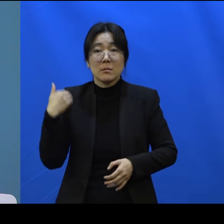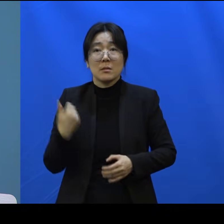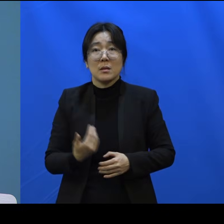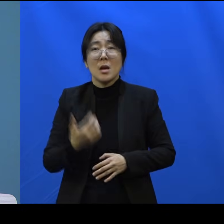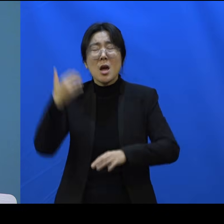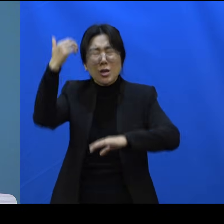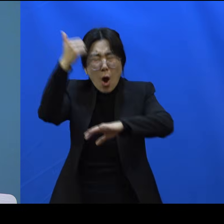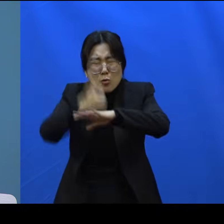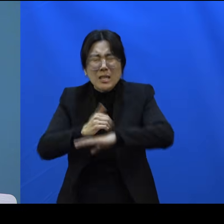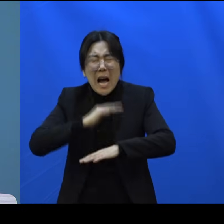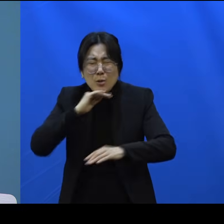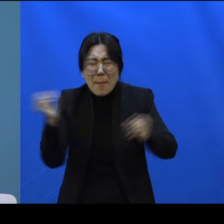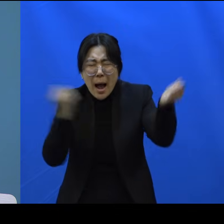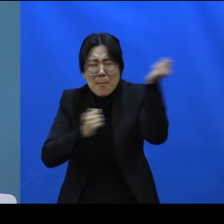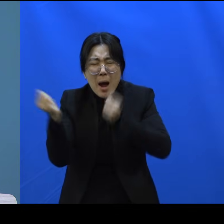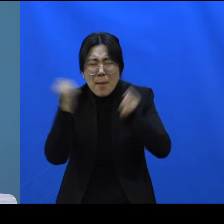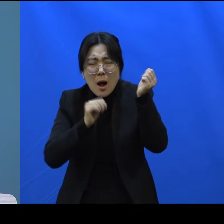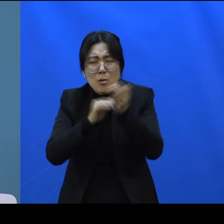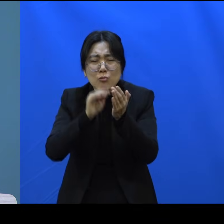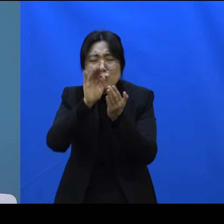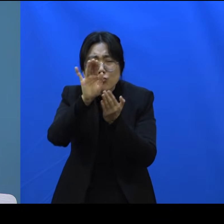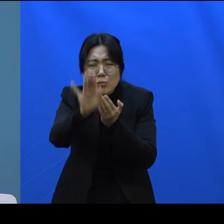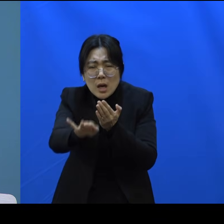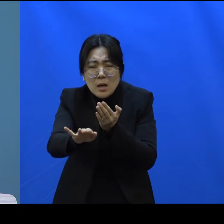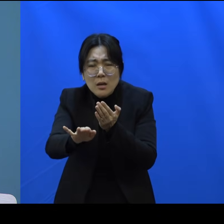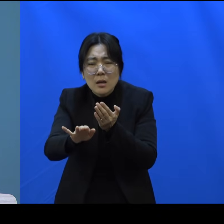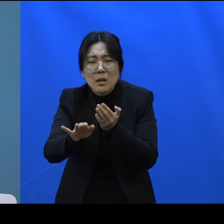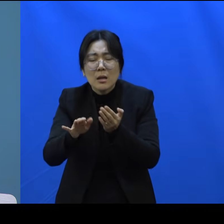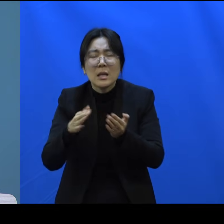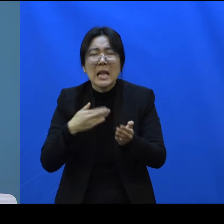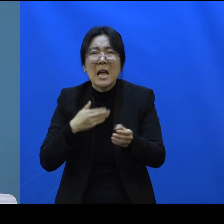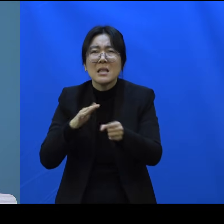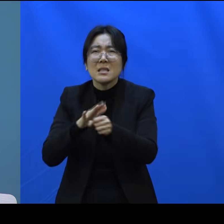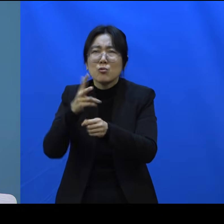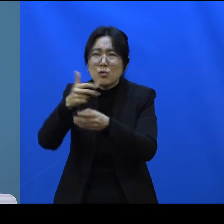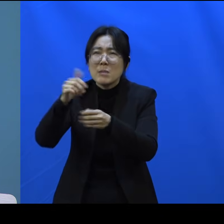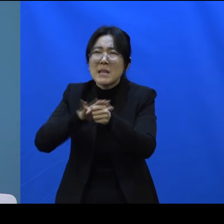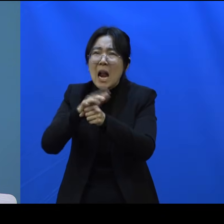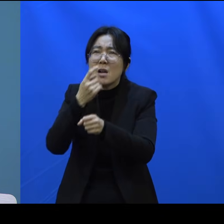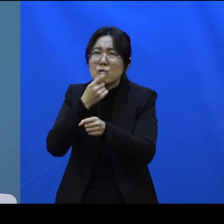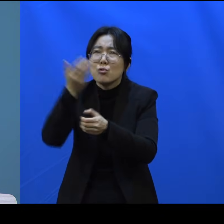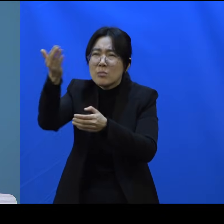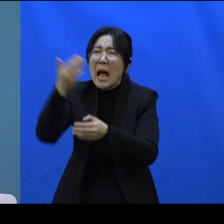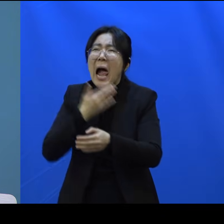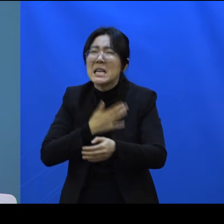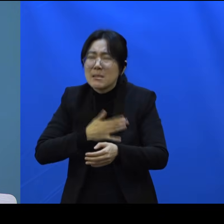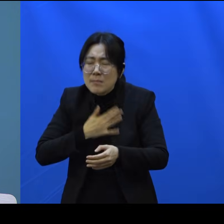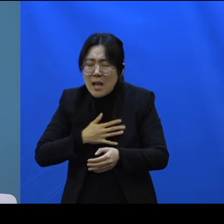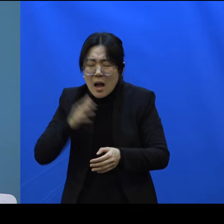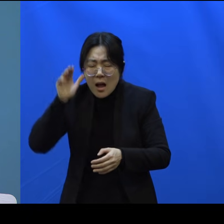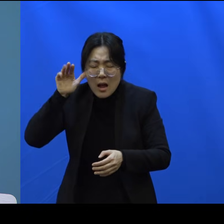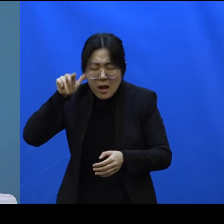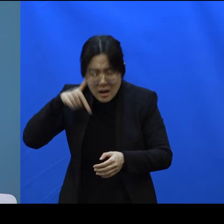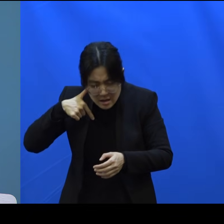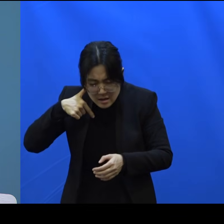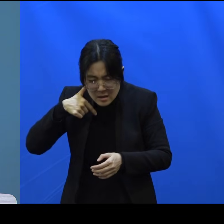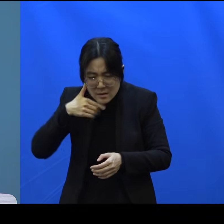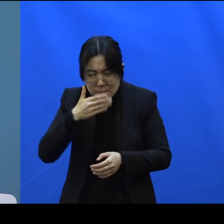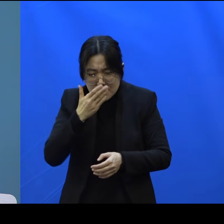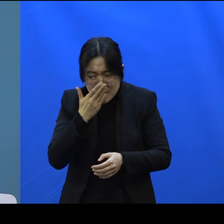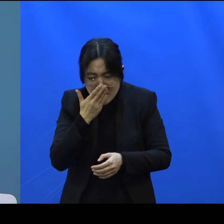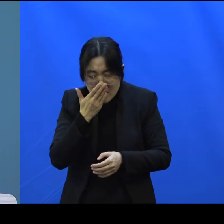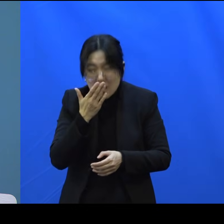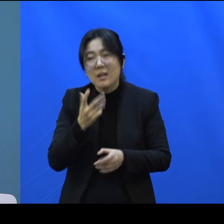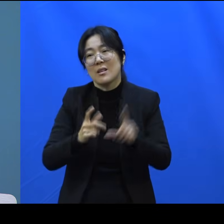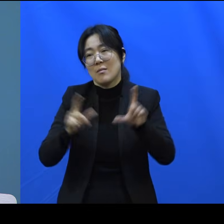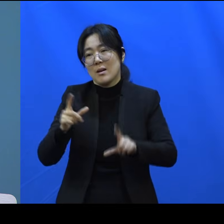합니다. 여러분, 성숙이란 뭘까요? 성숙은 자신을 바로 아는 거예요. 자기를 잘 아는 거, 자신이 얼마나 연약한 존재인가를